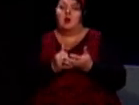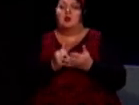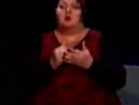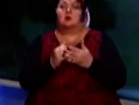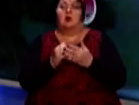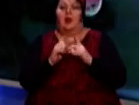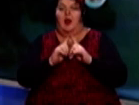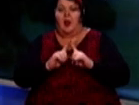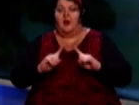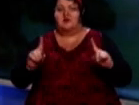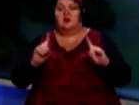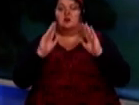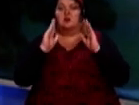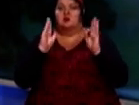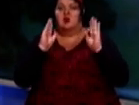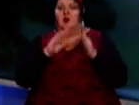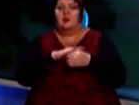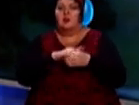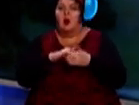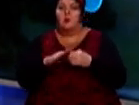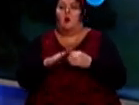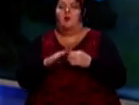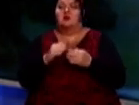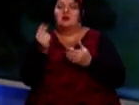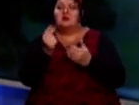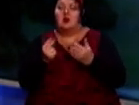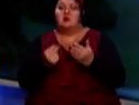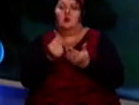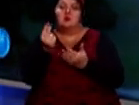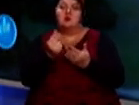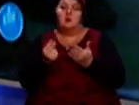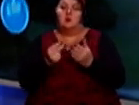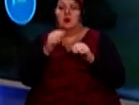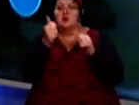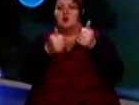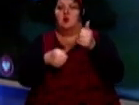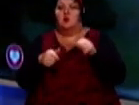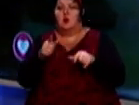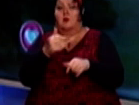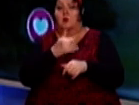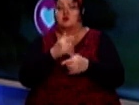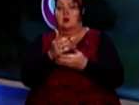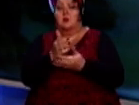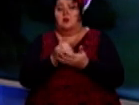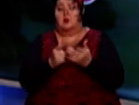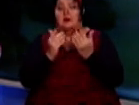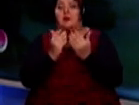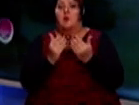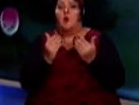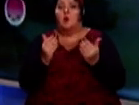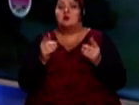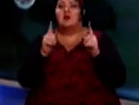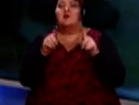автентично, наповнити зразками там живопису, скульптури і так далі. Він хоче там зберегти музей в